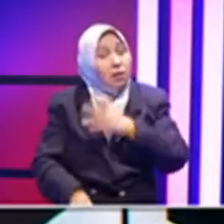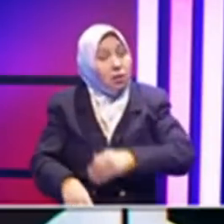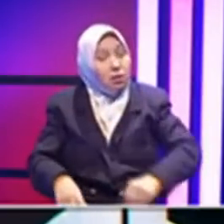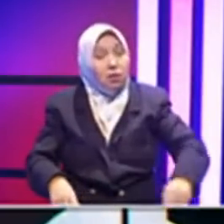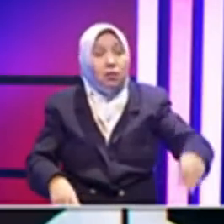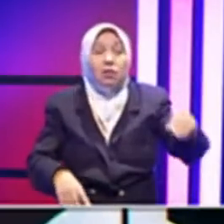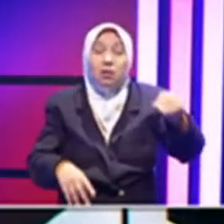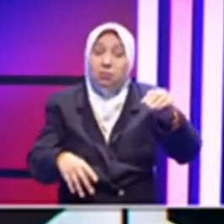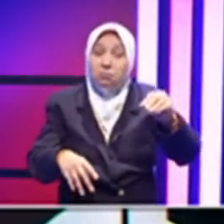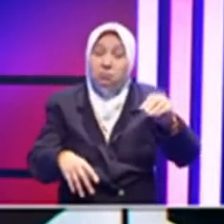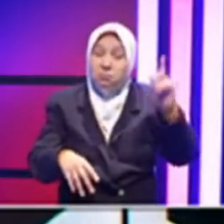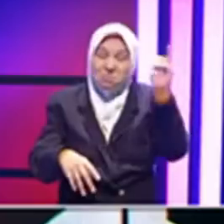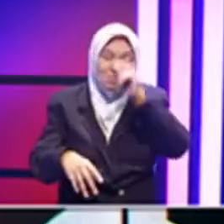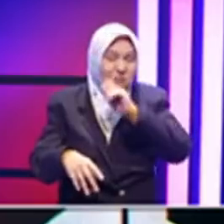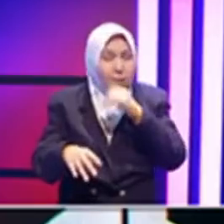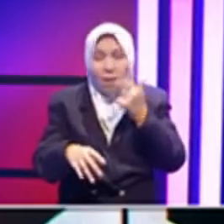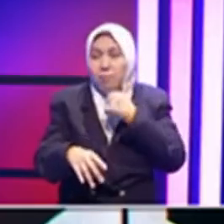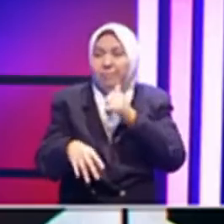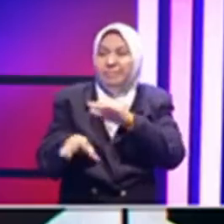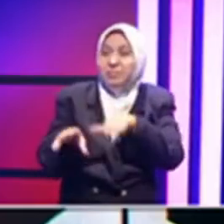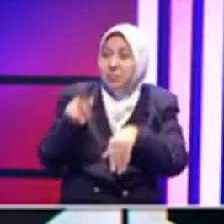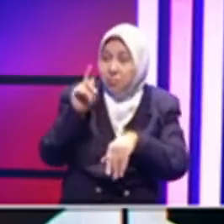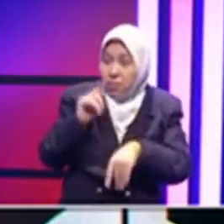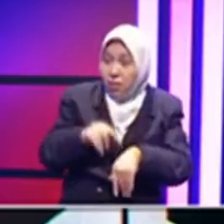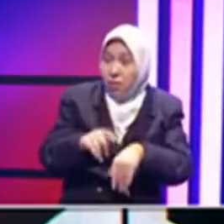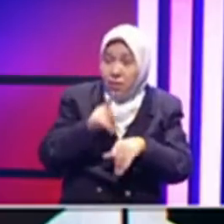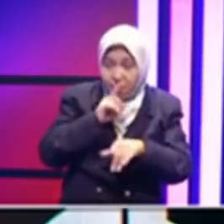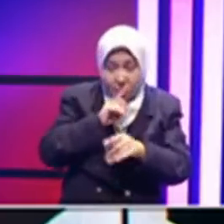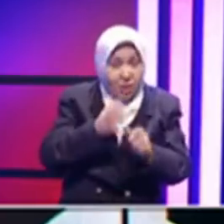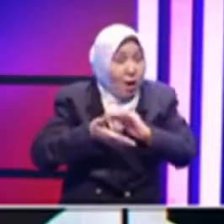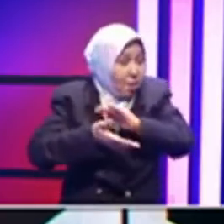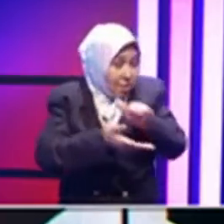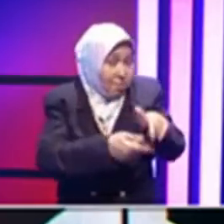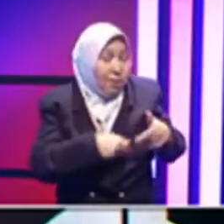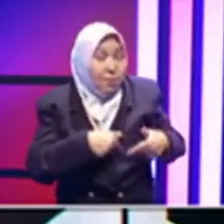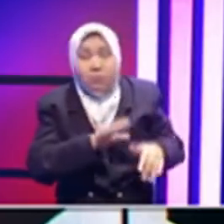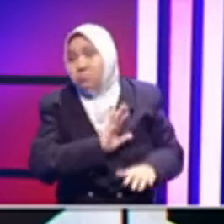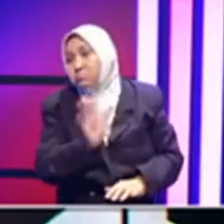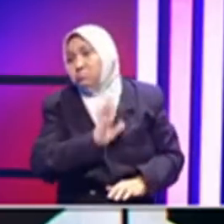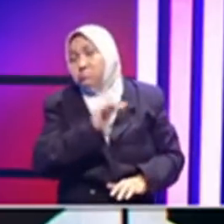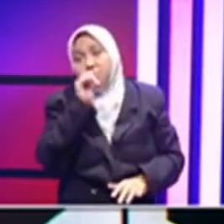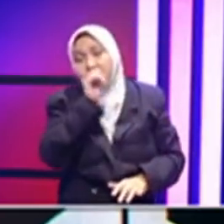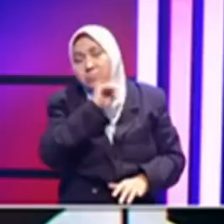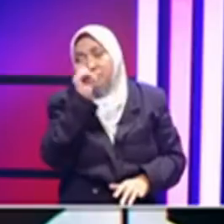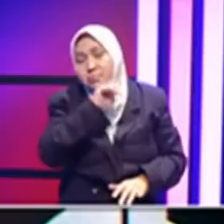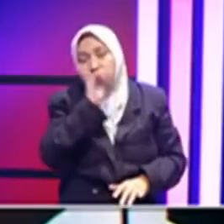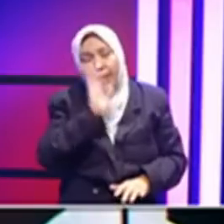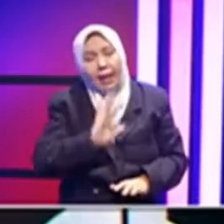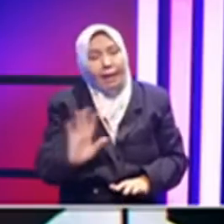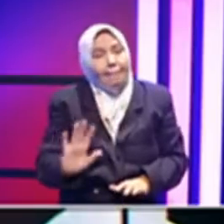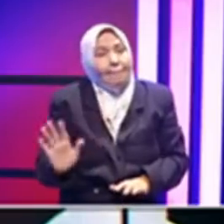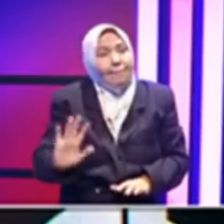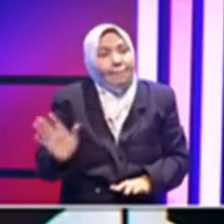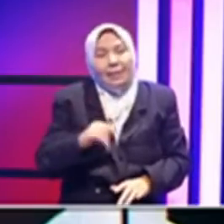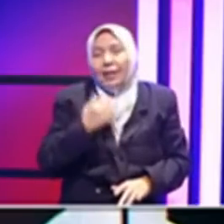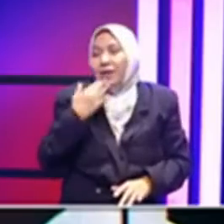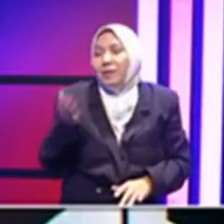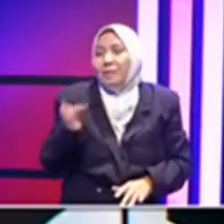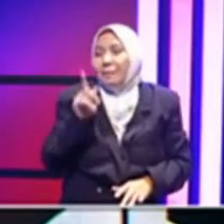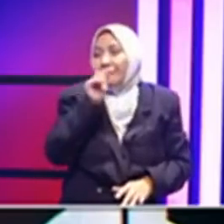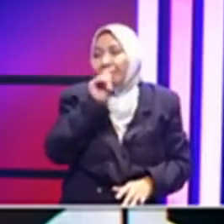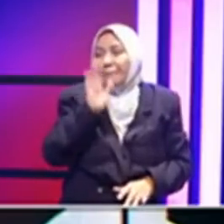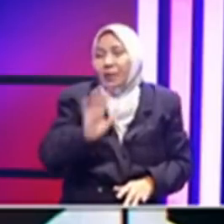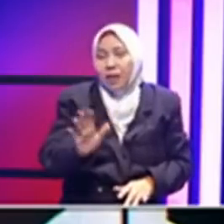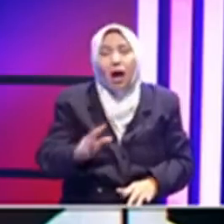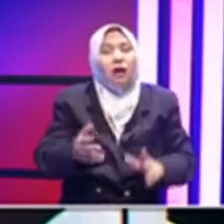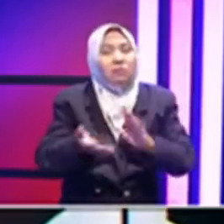lamma ja'ahum fahum fi amrim marij, dan kesan daripada mendustakan kebenaran, wahyu,